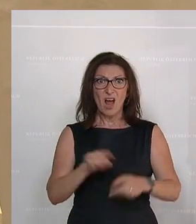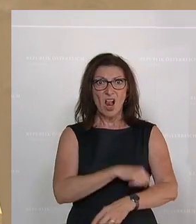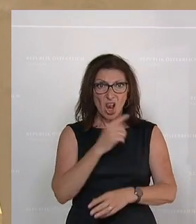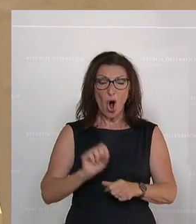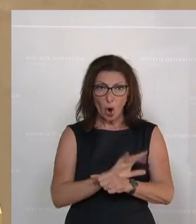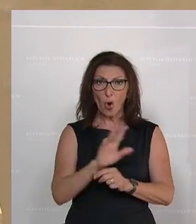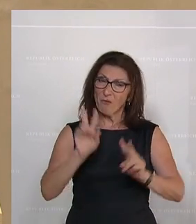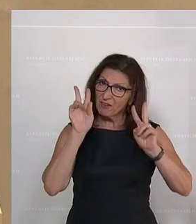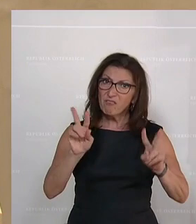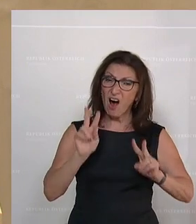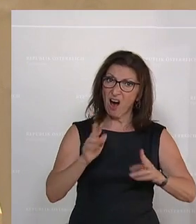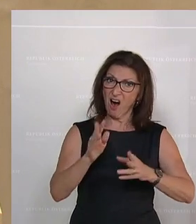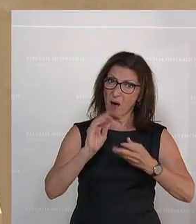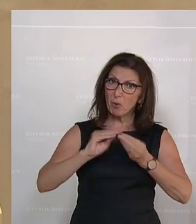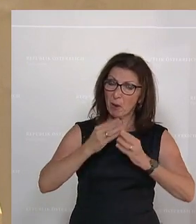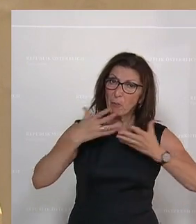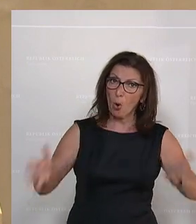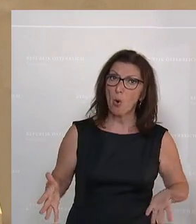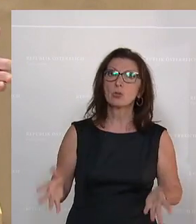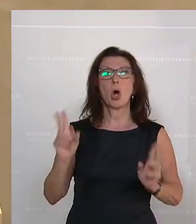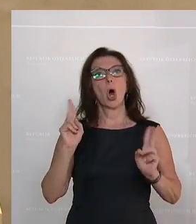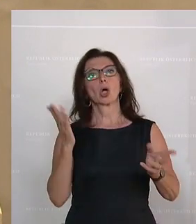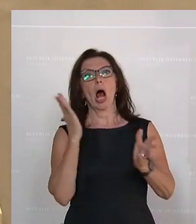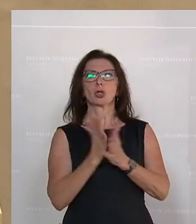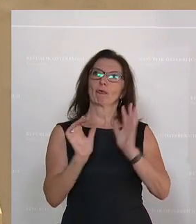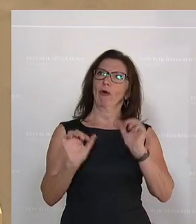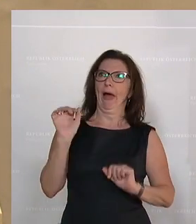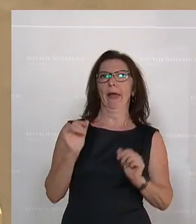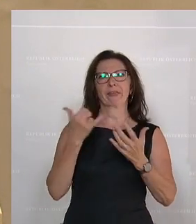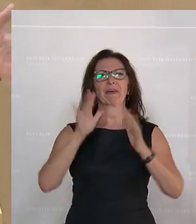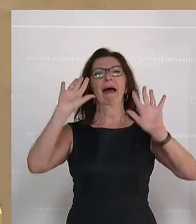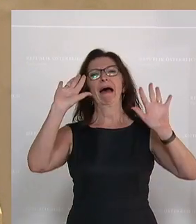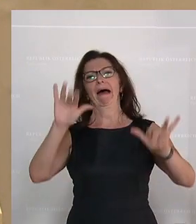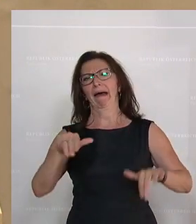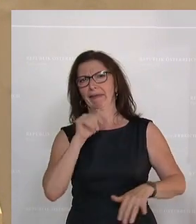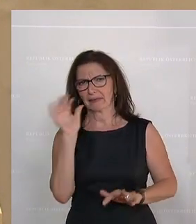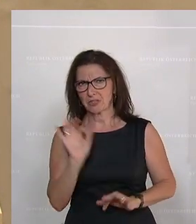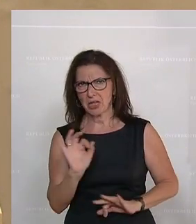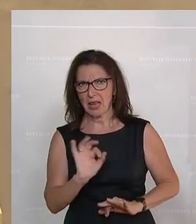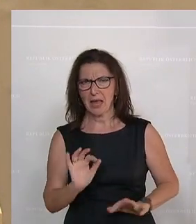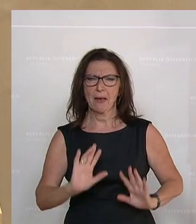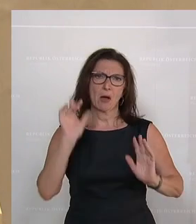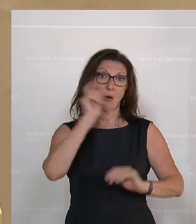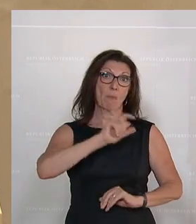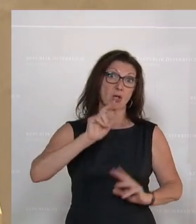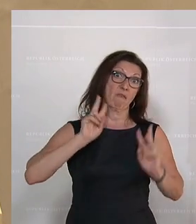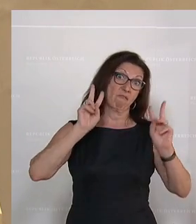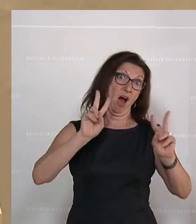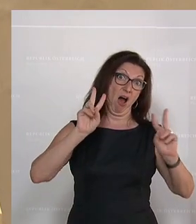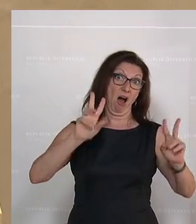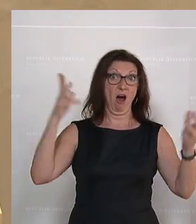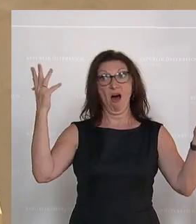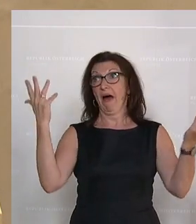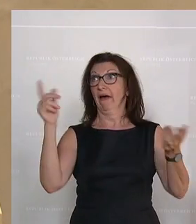wir können uns natürlich in stellung so zu tun naja ist ja nicht so schlimm und vielleicht seien die leute in wirklichkeit ja war so